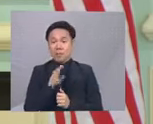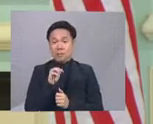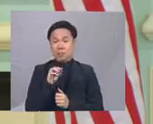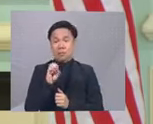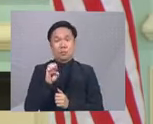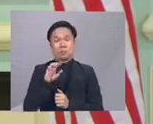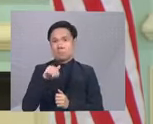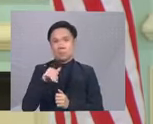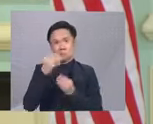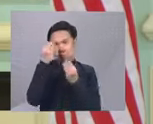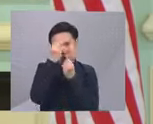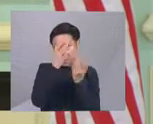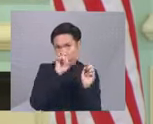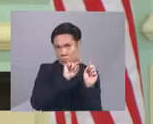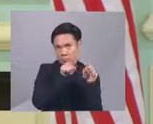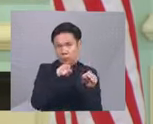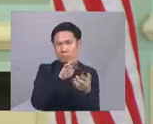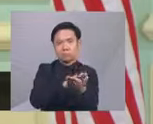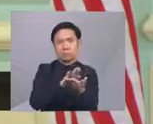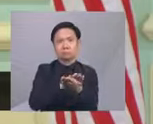Pendidikan.